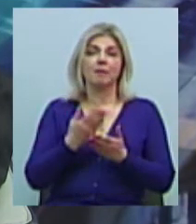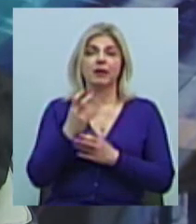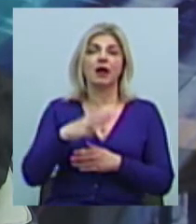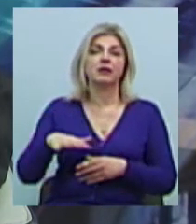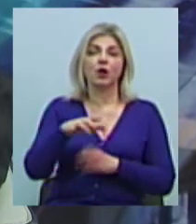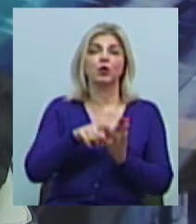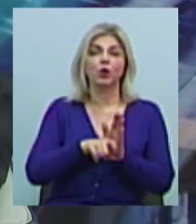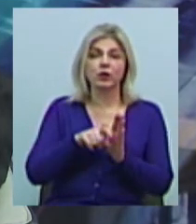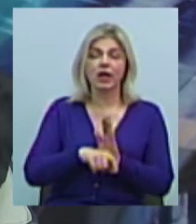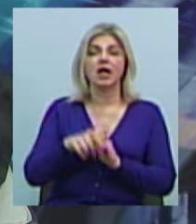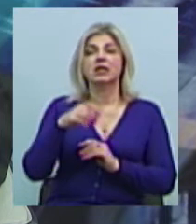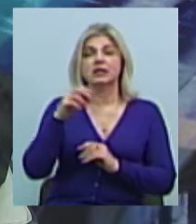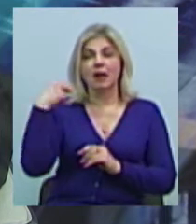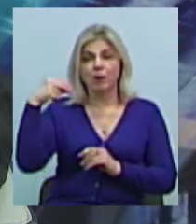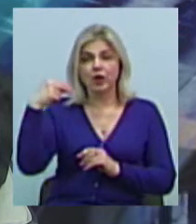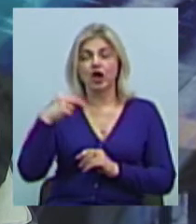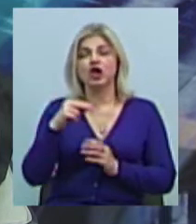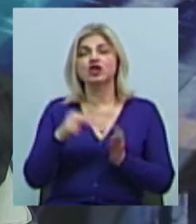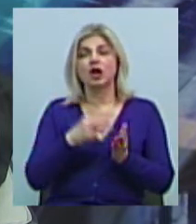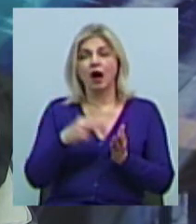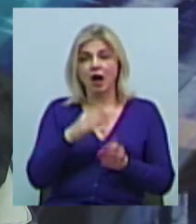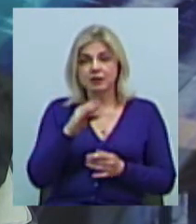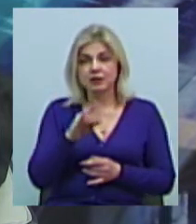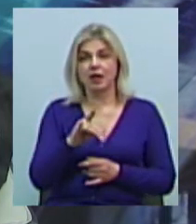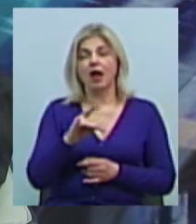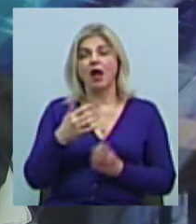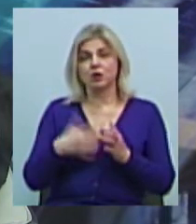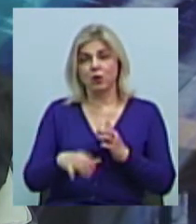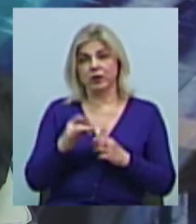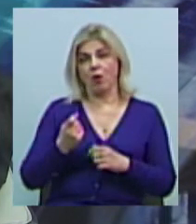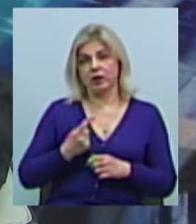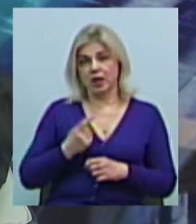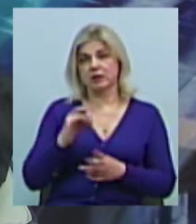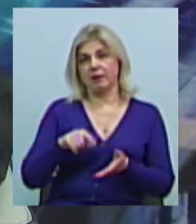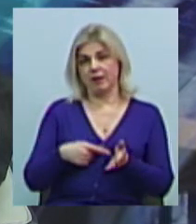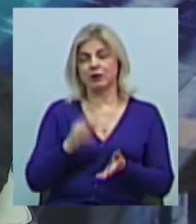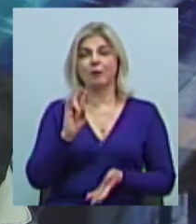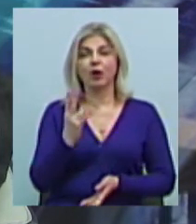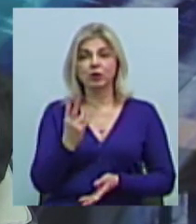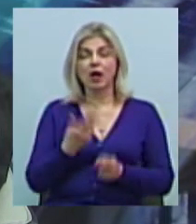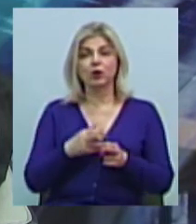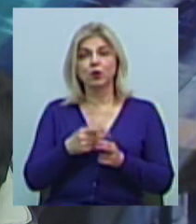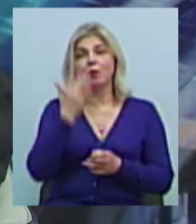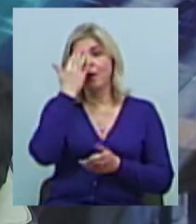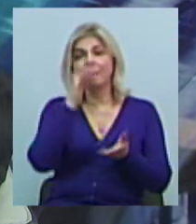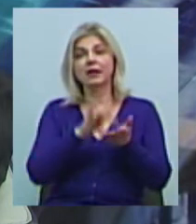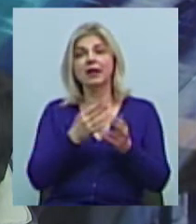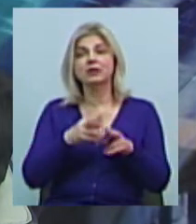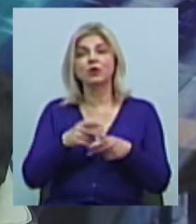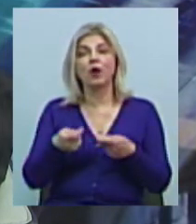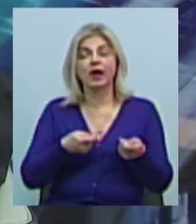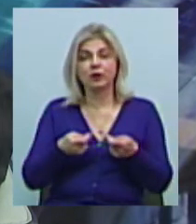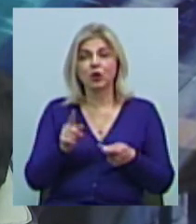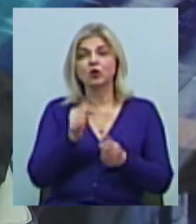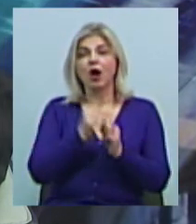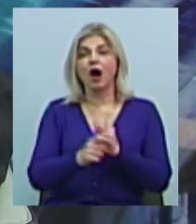області, Запорізької, Черкаської, Херсонської, Одеської, ну і, звичайно, міста Миколаїв. Тому мета цього ринку була то, що